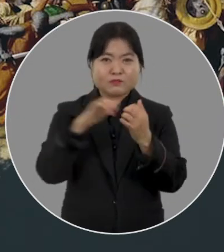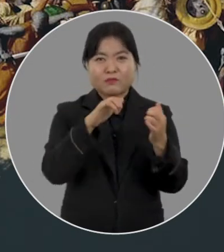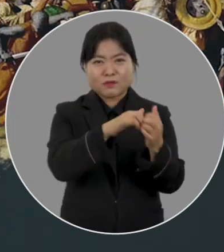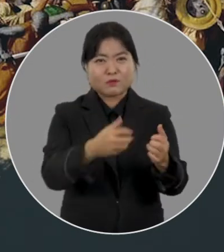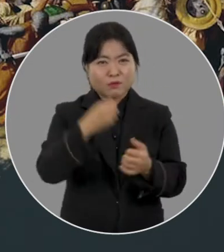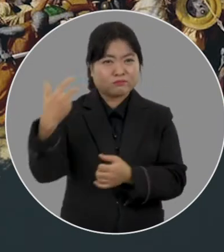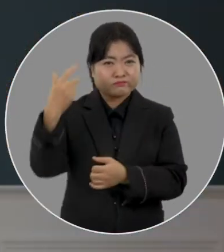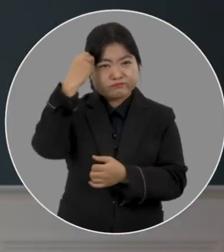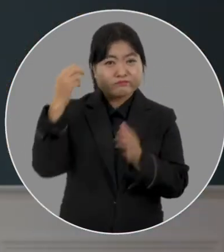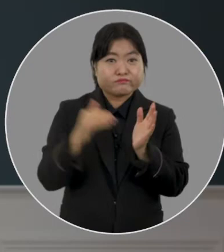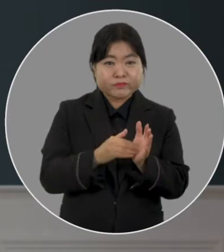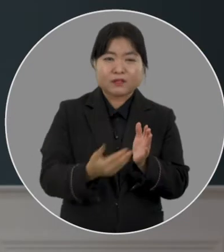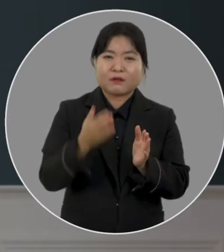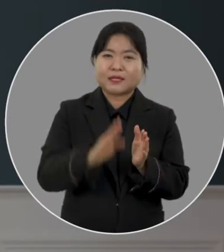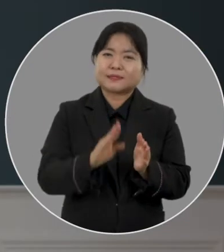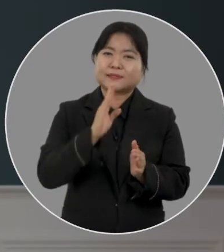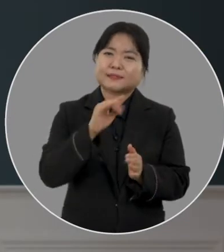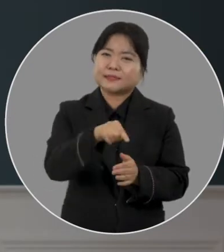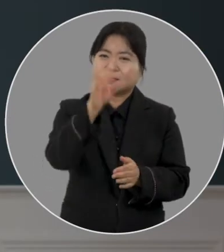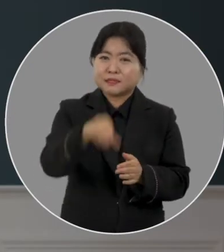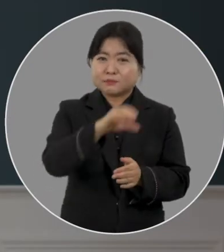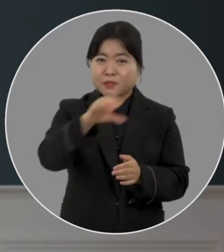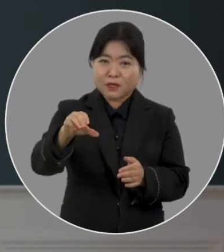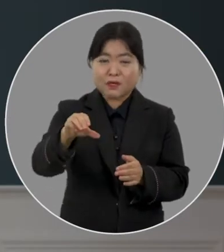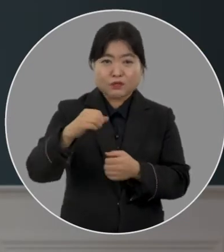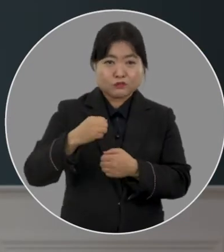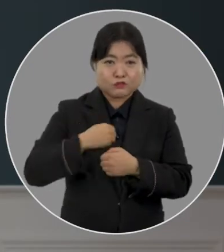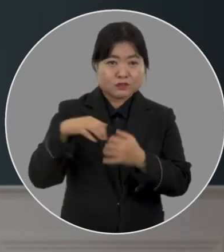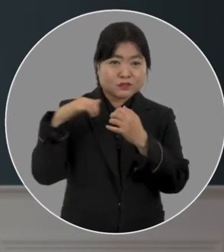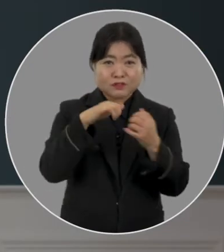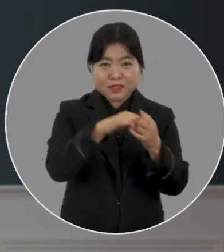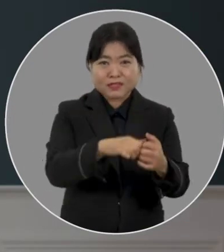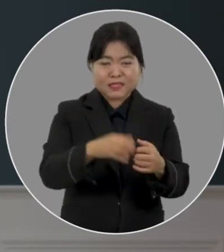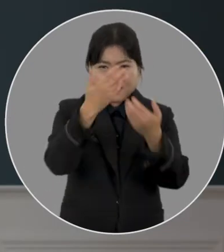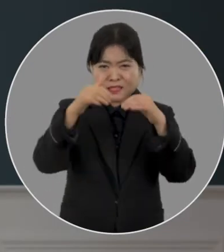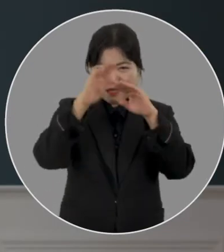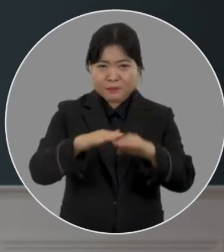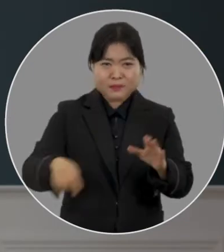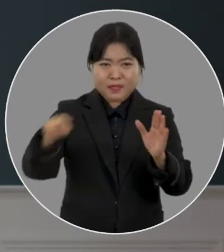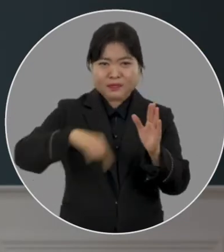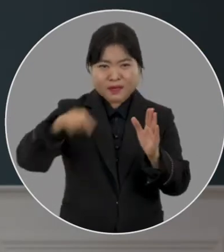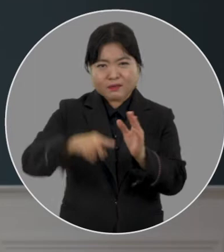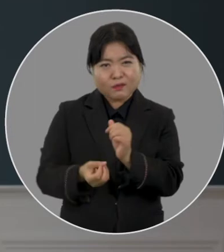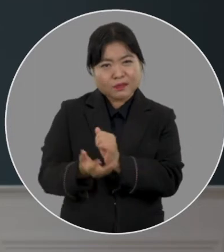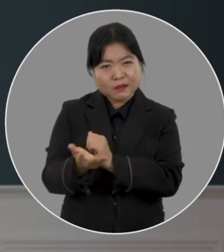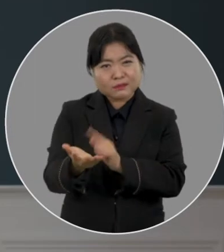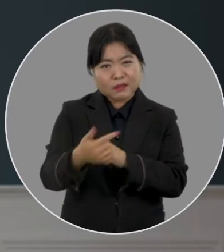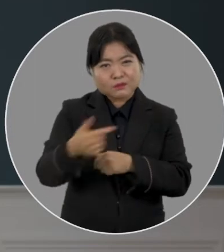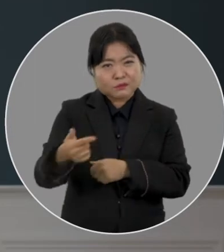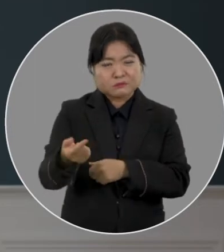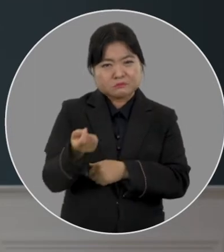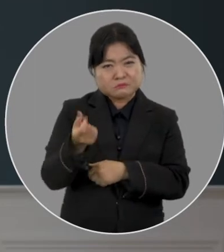각인되어 있습니다. 그러나 사실은 이 십자군 전쟁이 이슬람 세계 자체에 끼쳤던 영향은 사실은